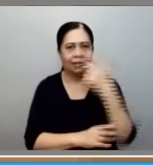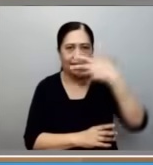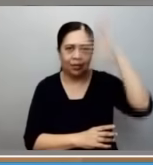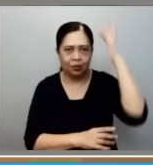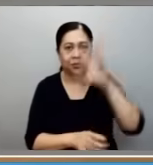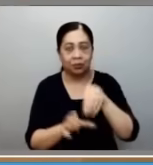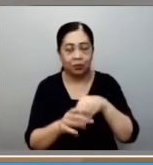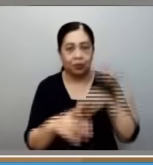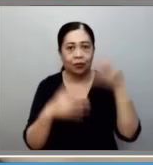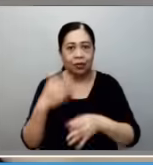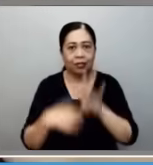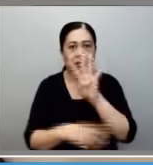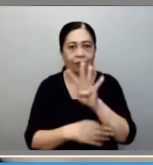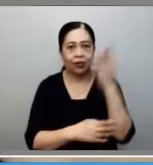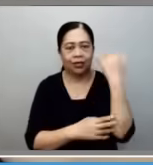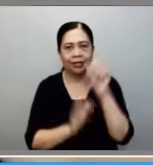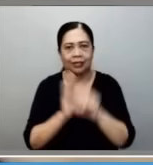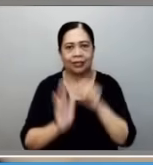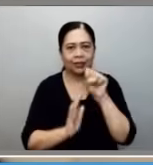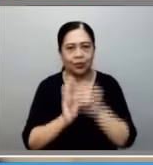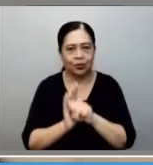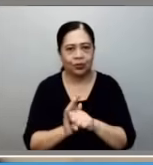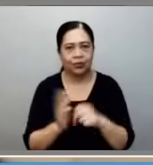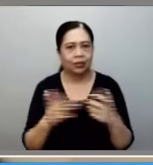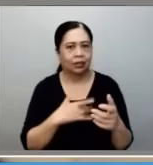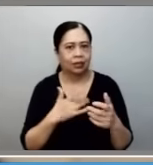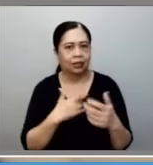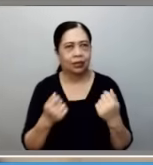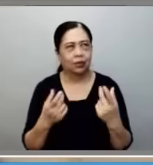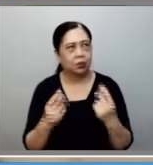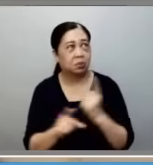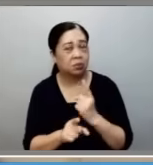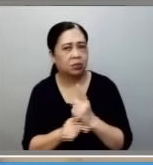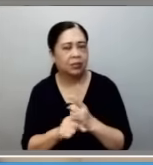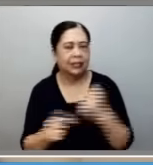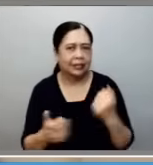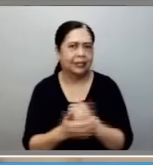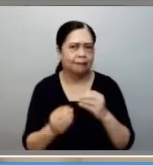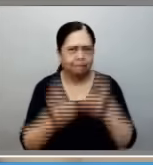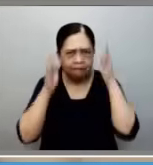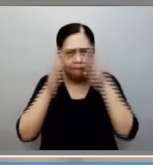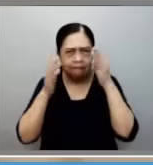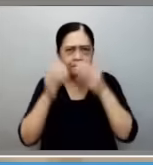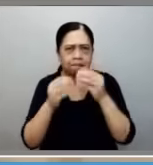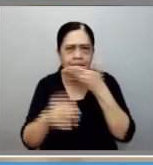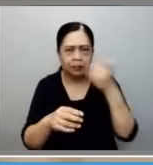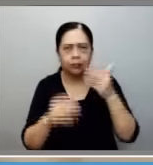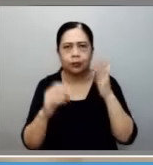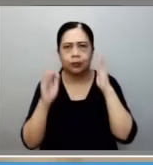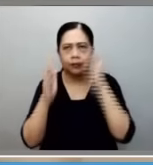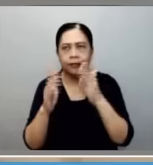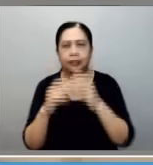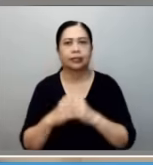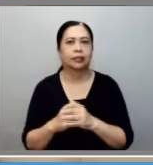Final Four noong nakaraang season. At times we felt like we were already doing good when we should have had our mindset focused better on the